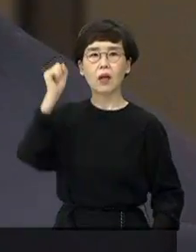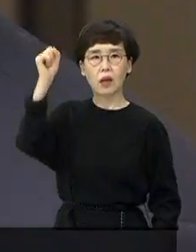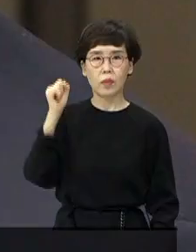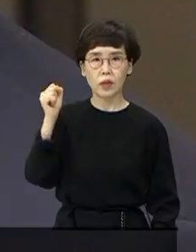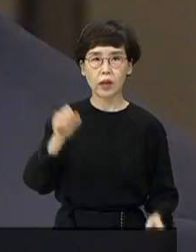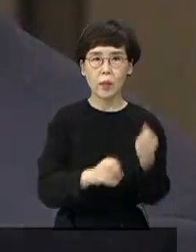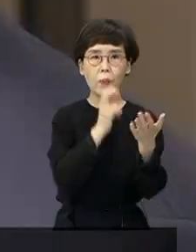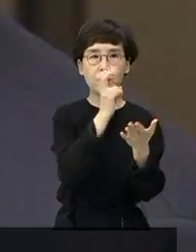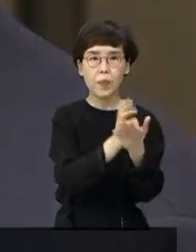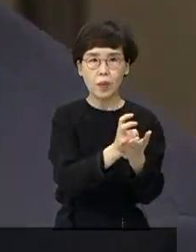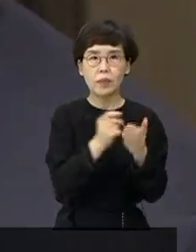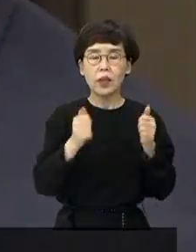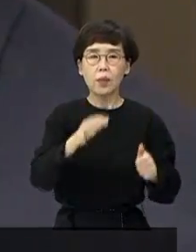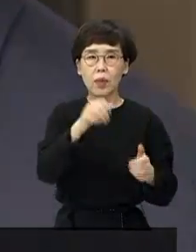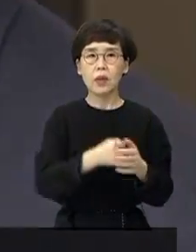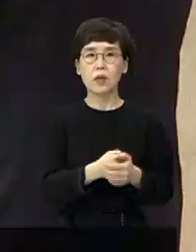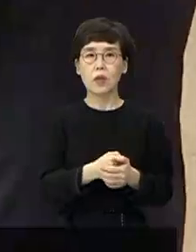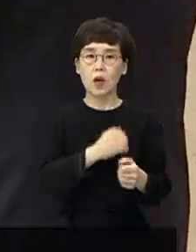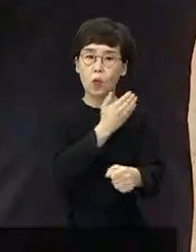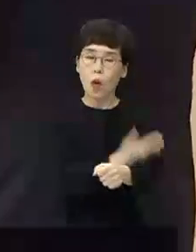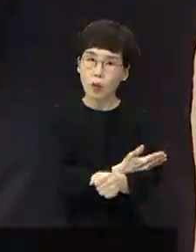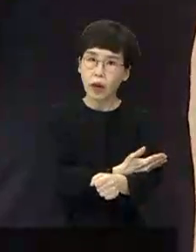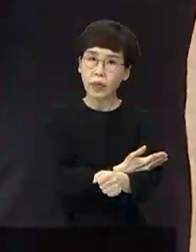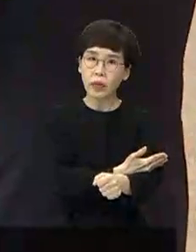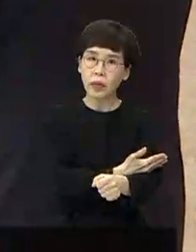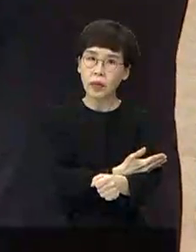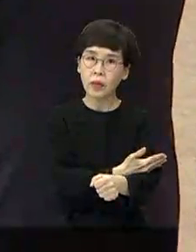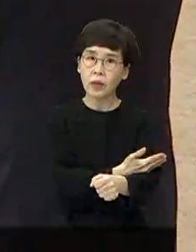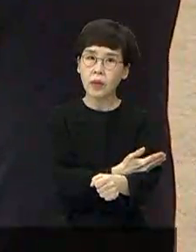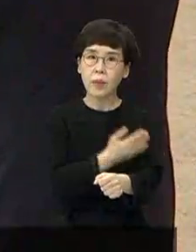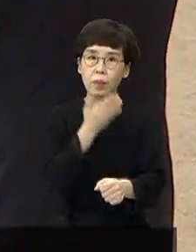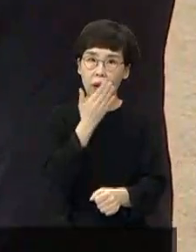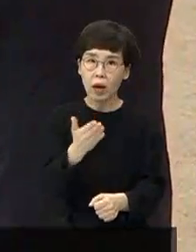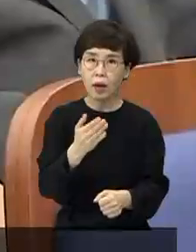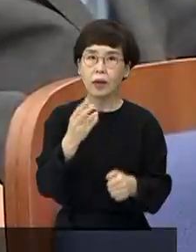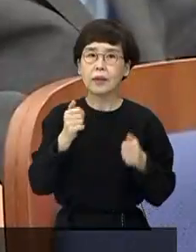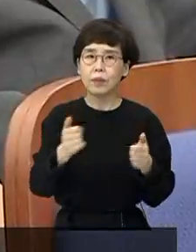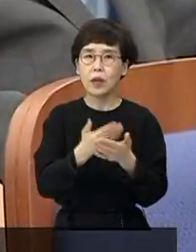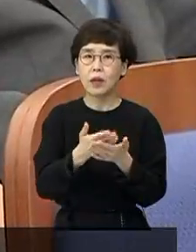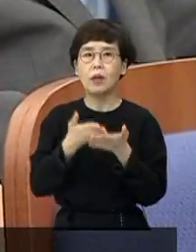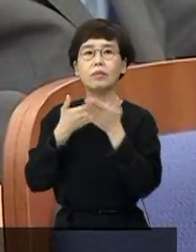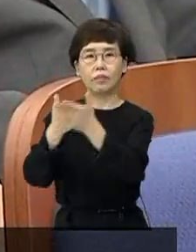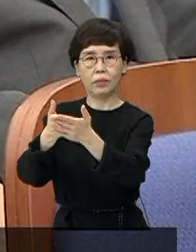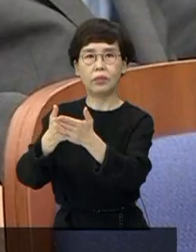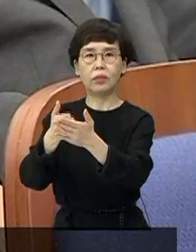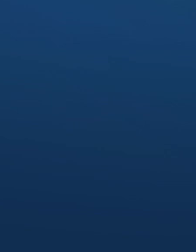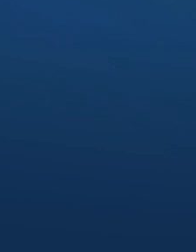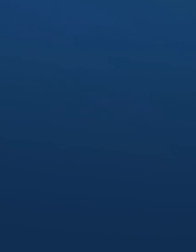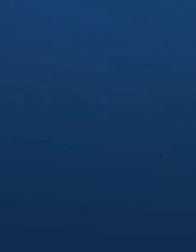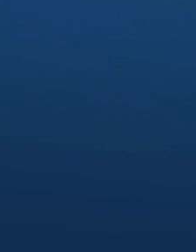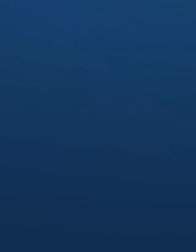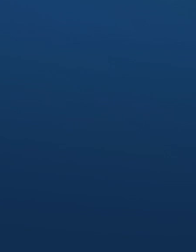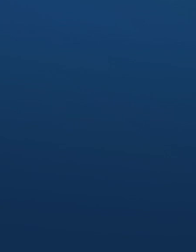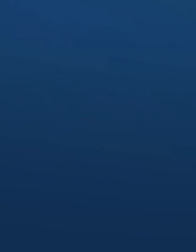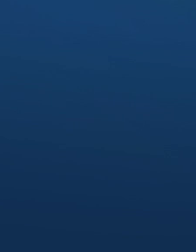헌법재판소에 권한쟁의 심판을 청구하겠다고 주장했습니다. SBS 고정현입니다.